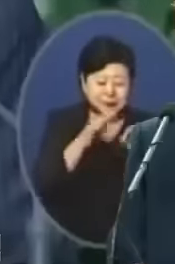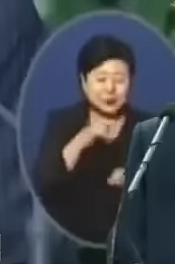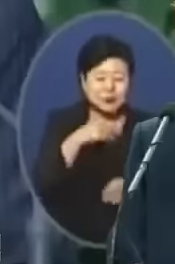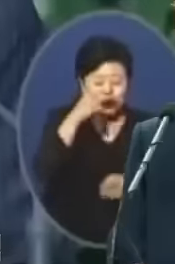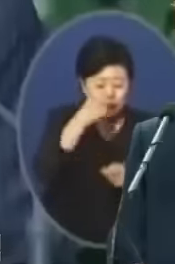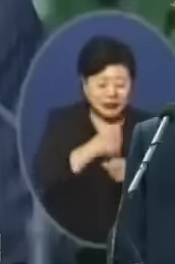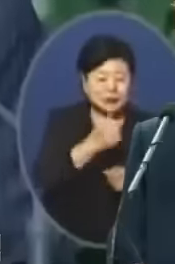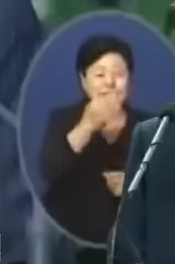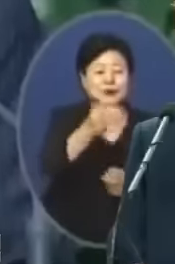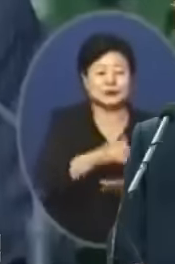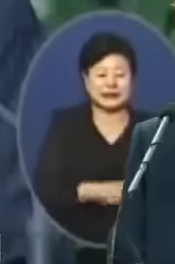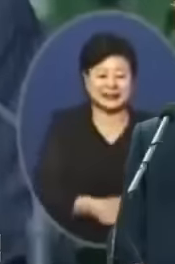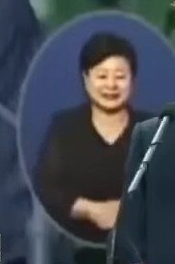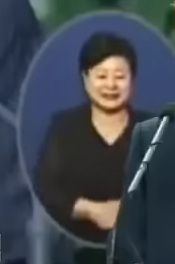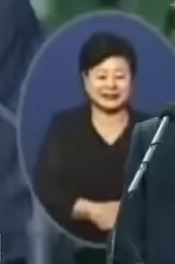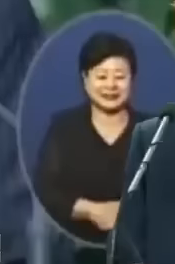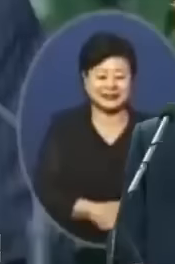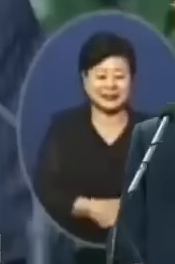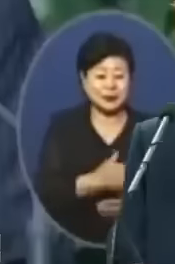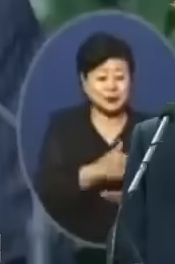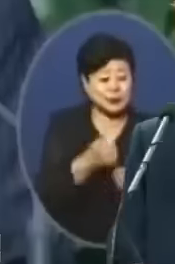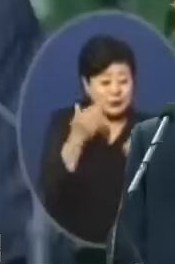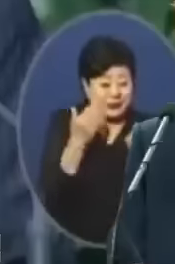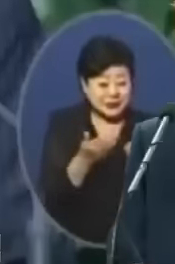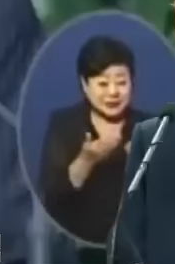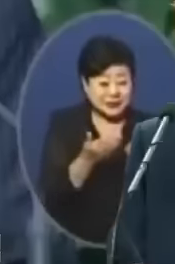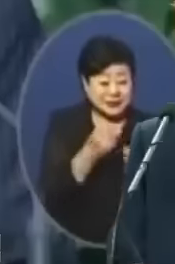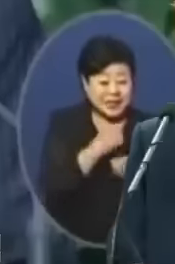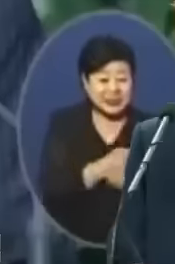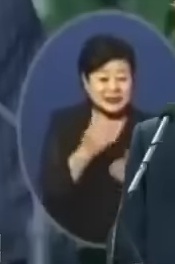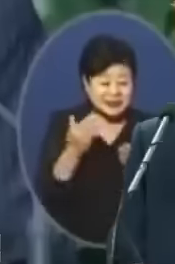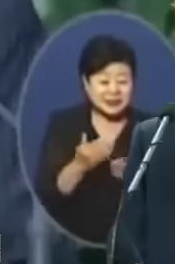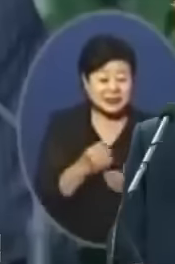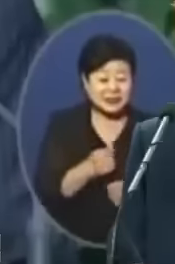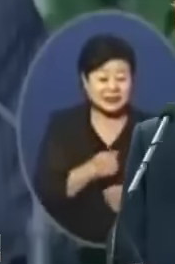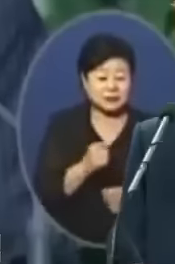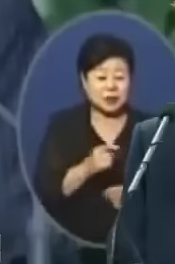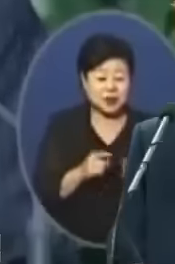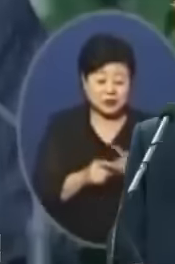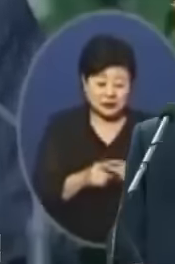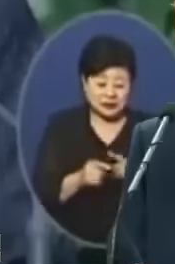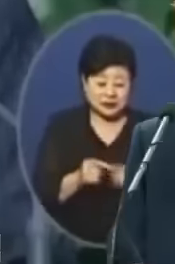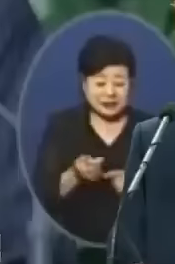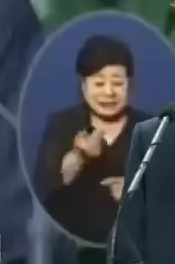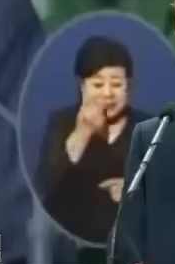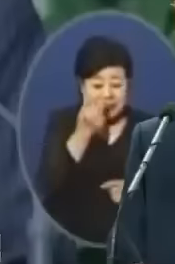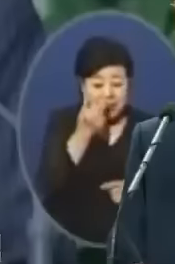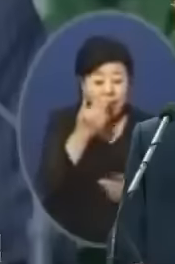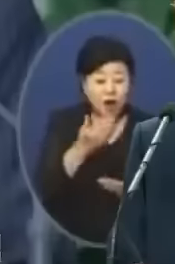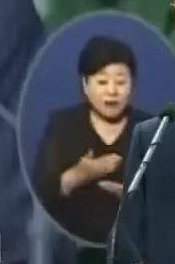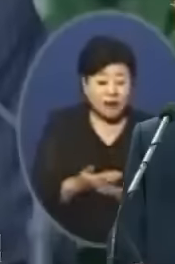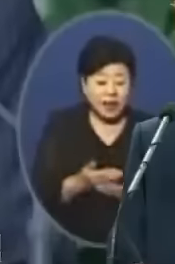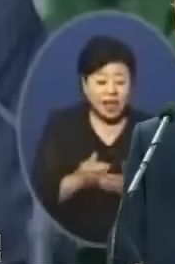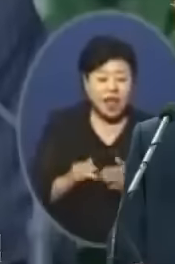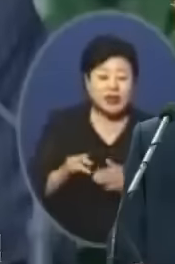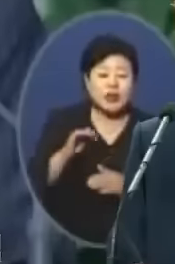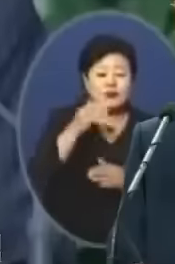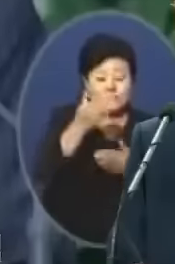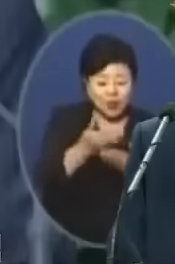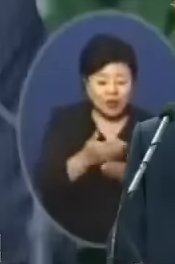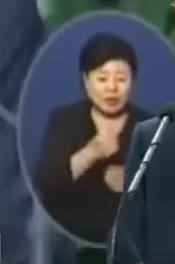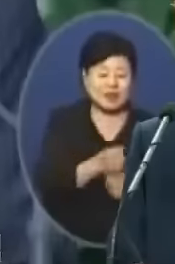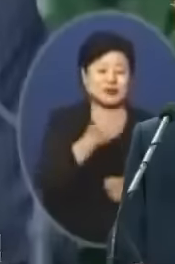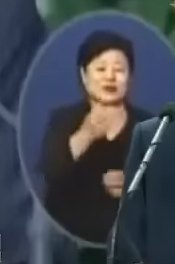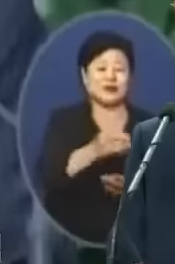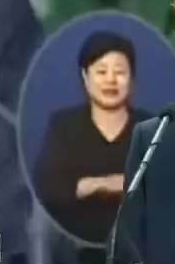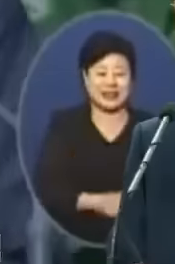만들어 주셨는 것입니다. 우리 주님께서 하시는 일은 무엇이든지 생명을 얻되 넘치도록 얻게 만들어